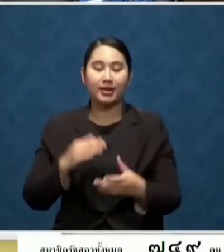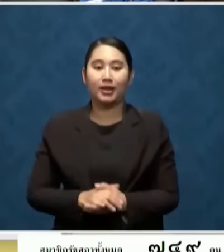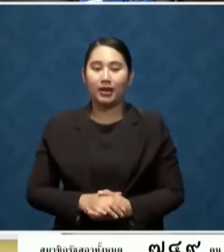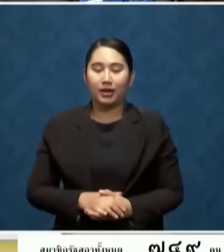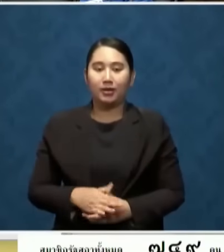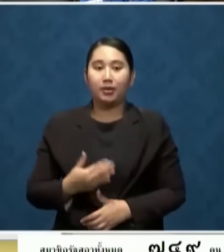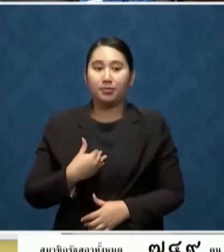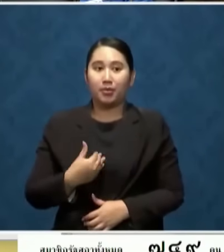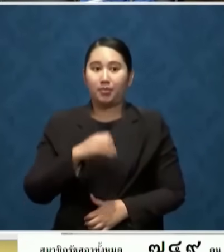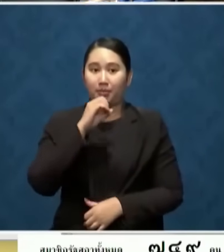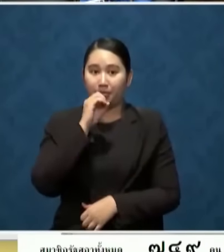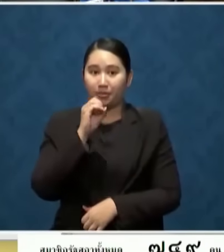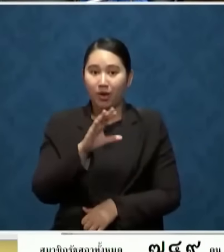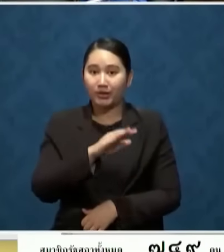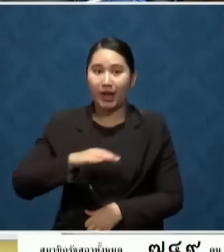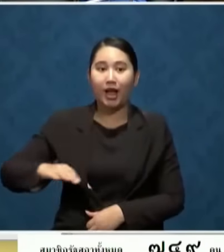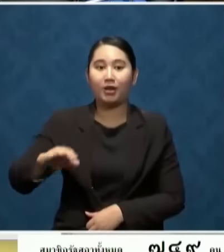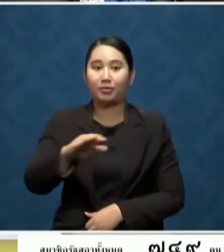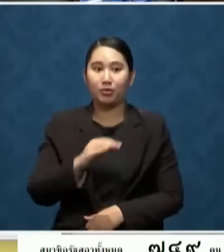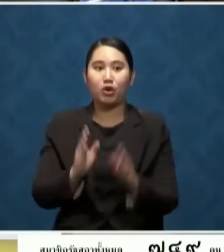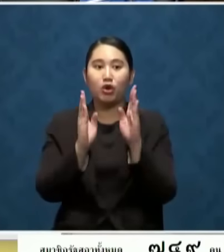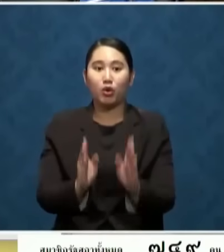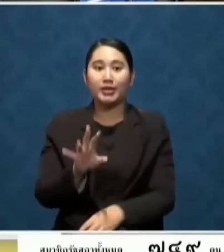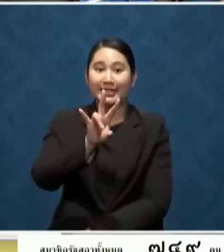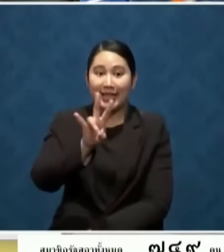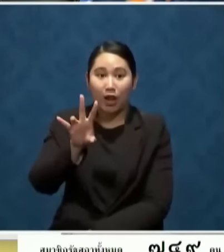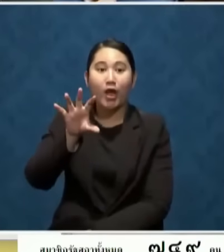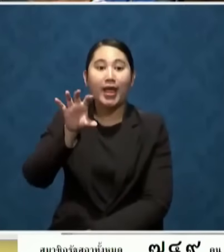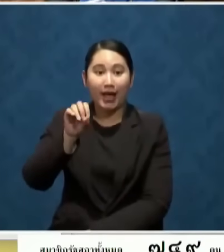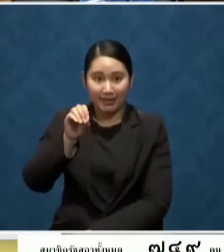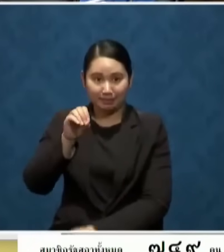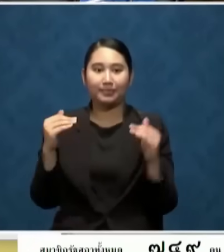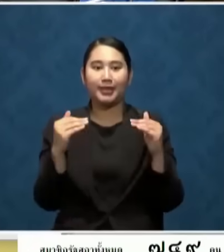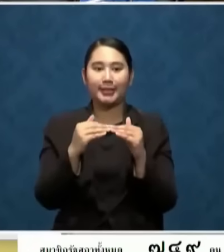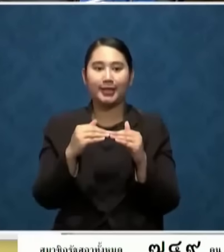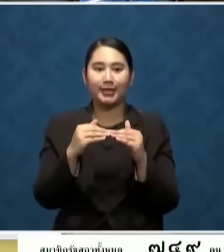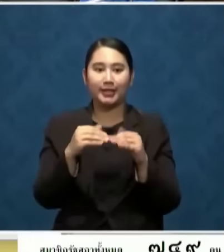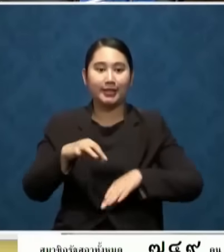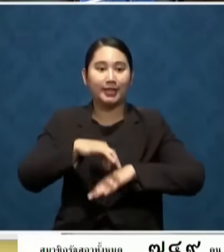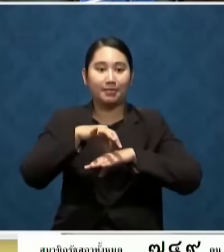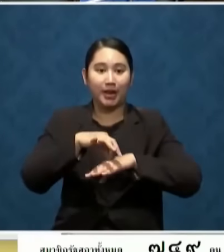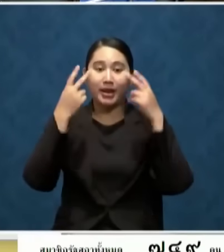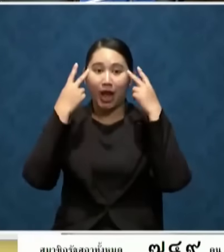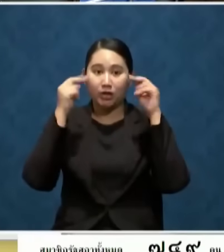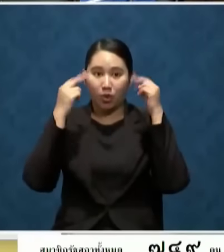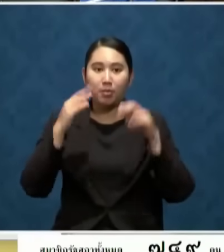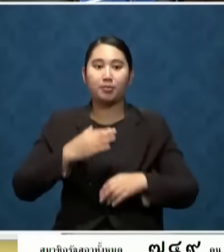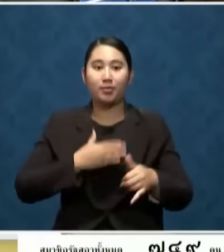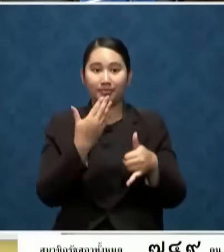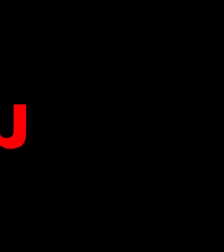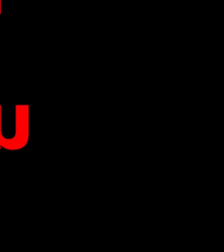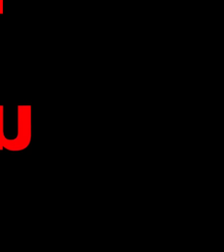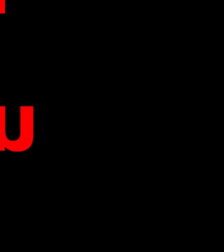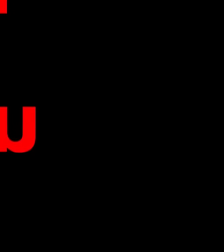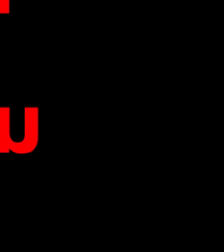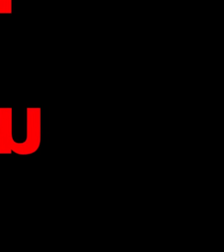ผ่านท่านประธานไปยังสมาชิกทุกคนทั้ง750คนที่มีสิทธิ์ในการเลือกนายกรัฐมนตรีครั้งนี้ผมยังมีคุณสมบัติสมบูรณ์แบบทุกประ